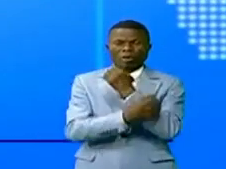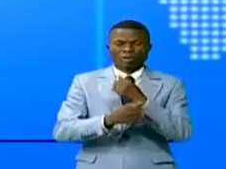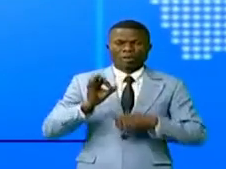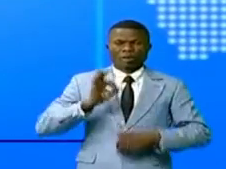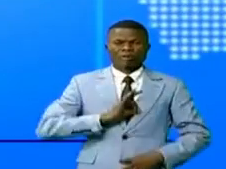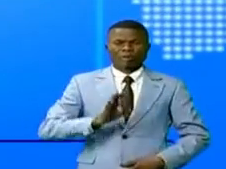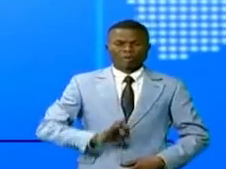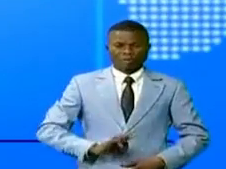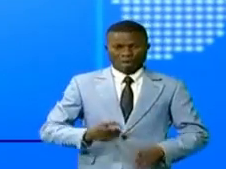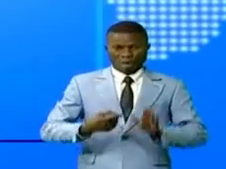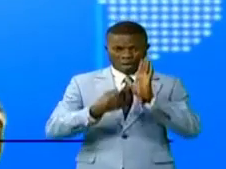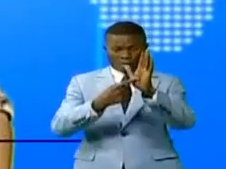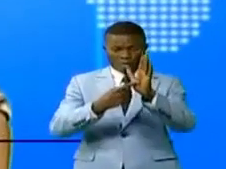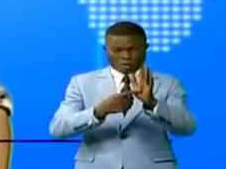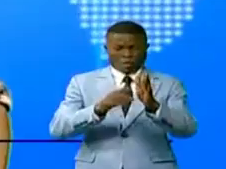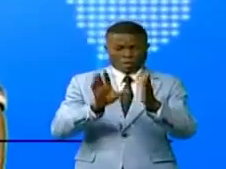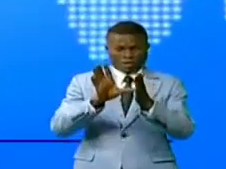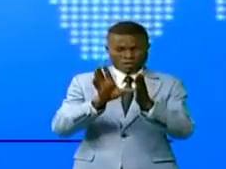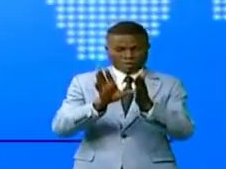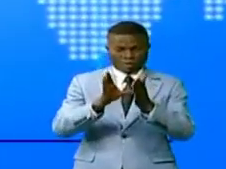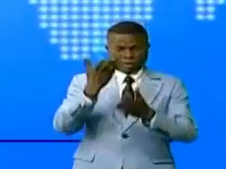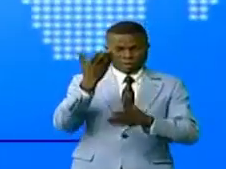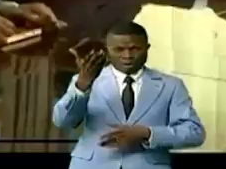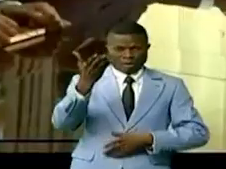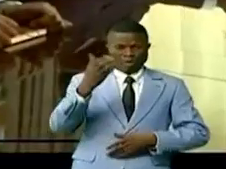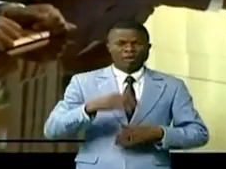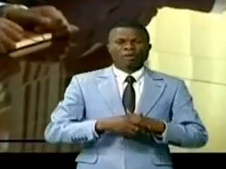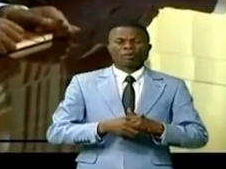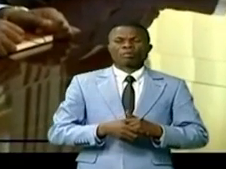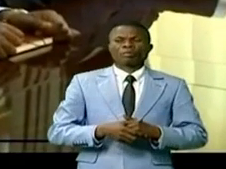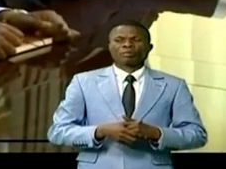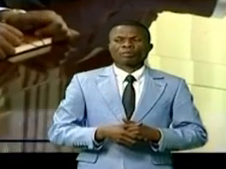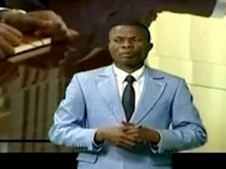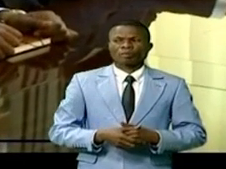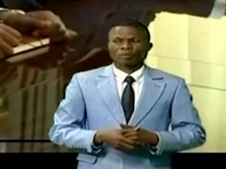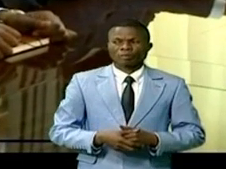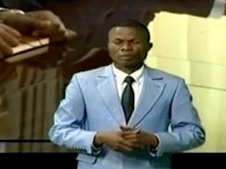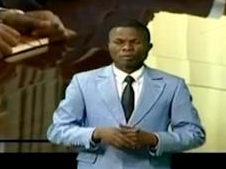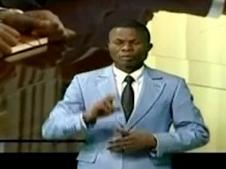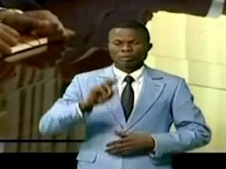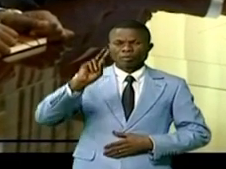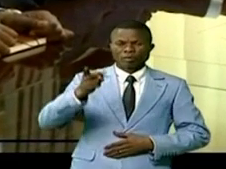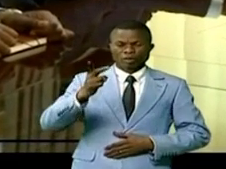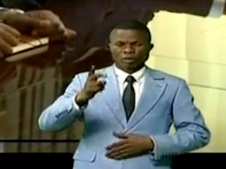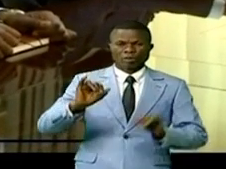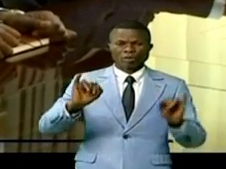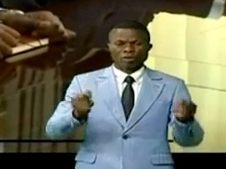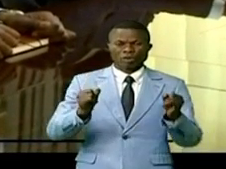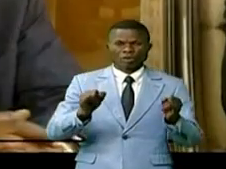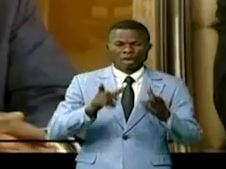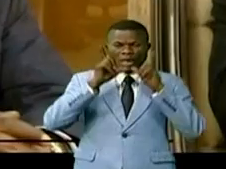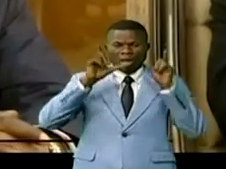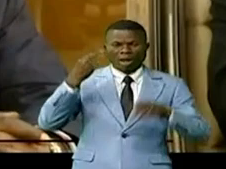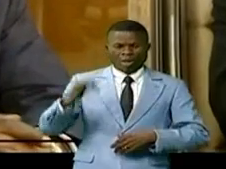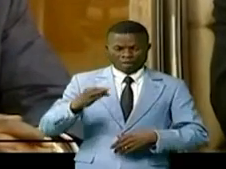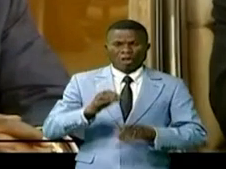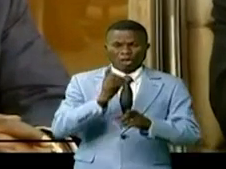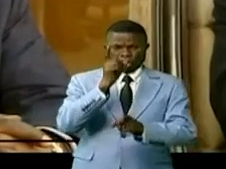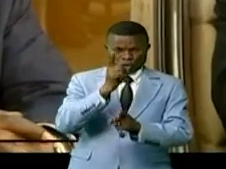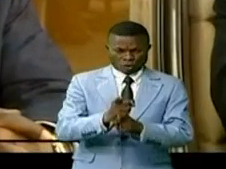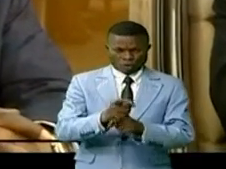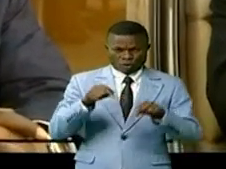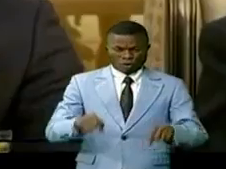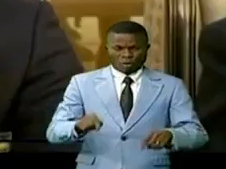vous propose de suivre cela dans ce reportage. Le 9e jeu de la francophonie auront bel et bien lieu en